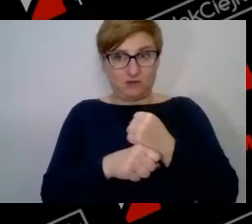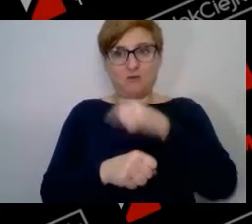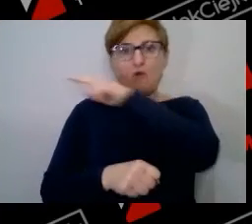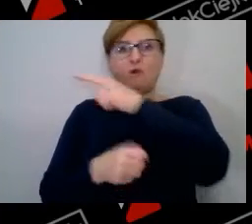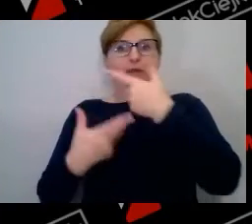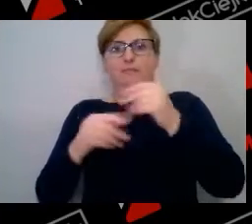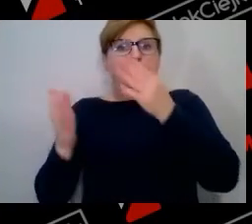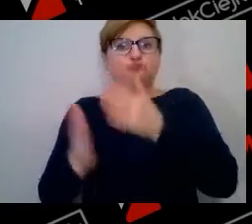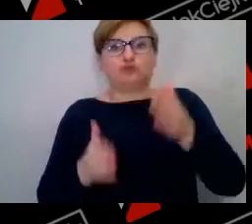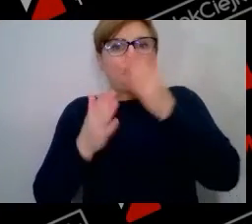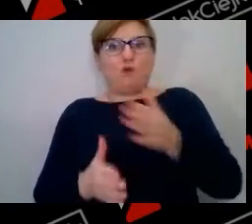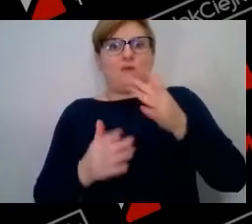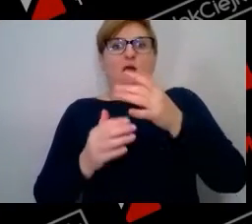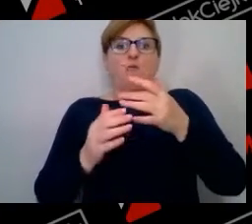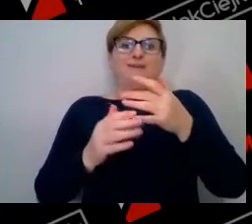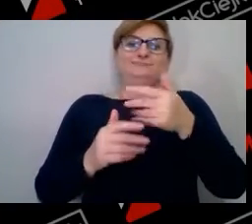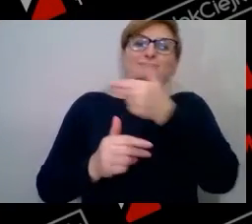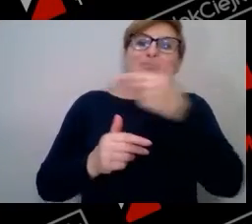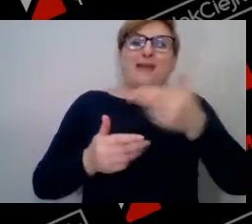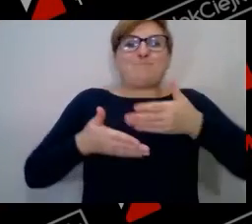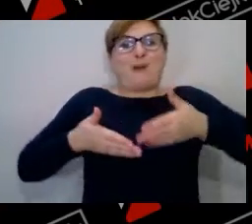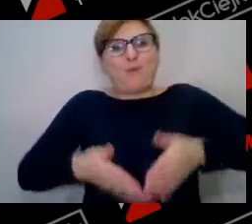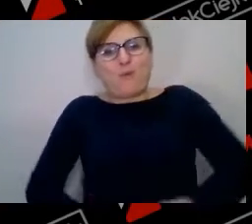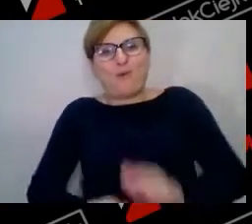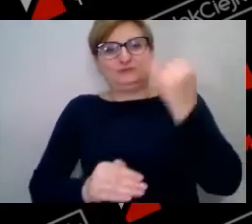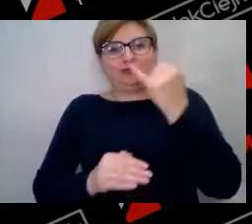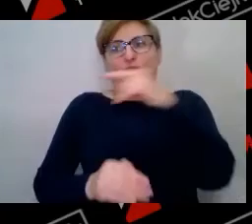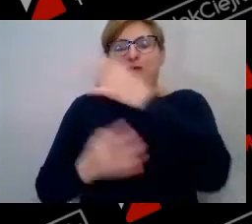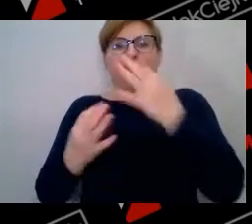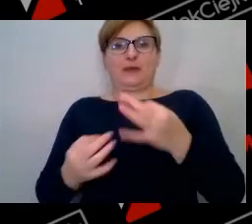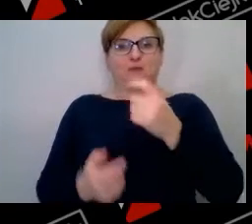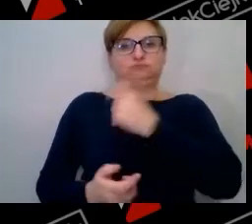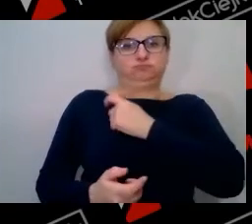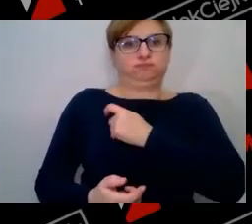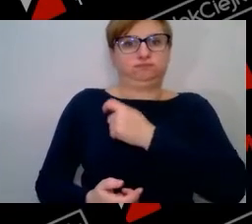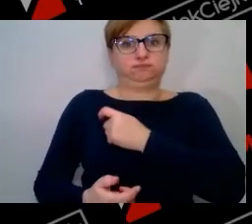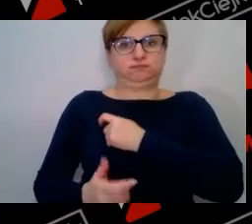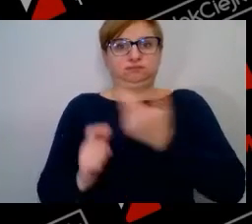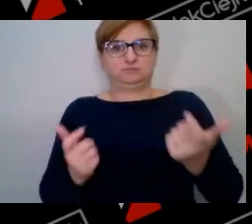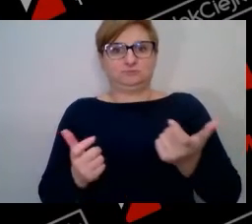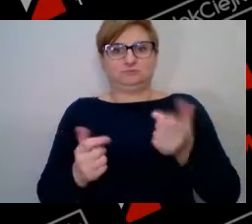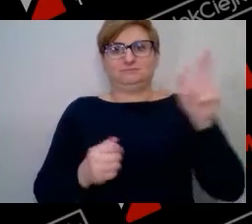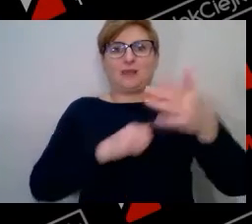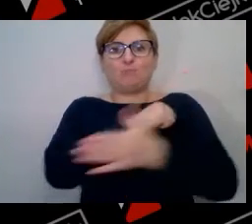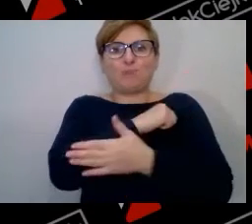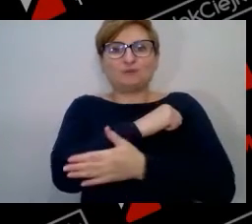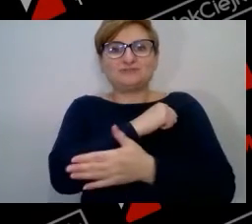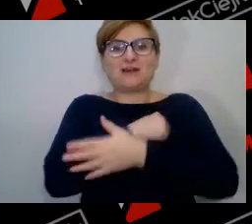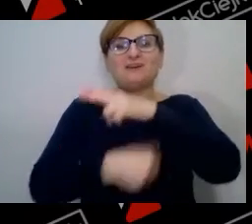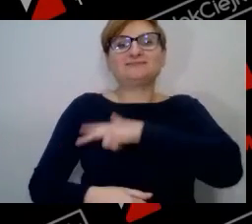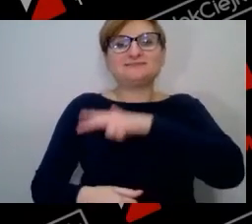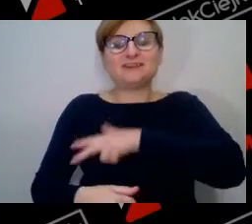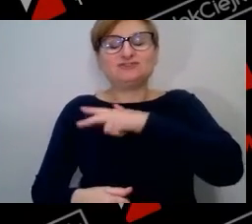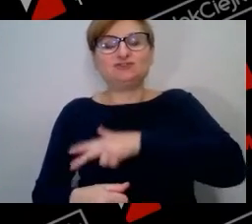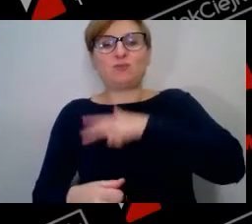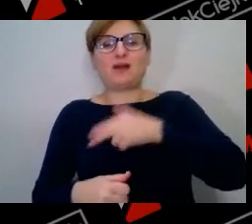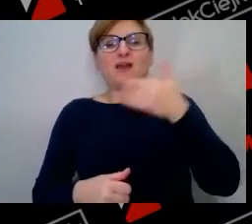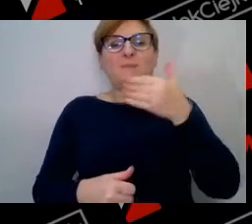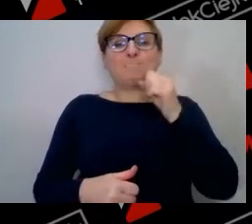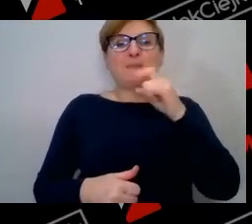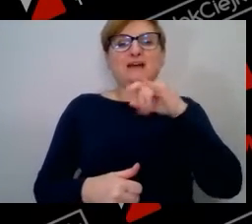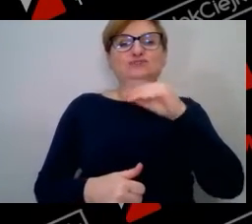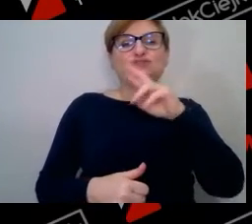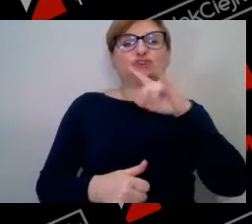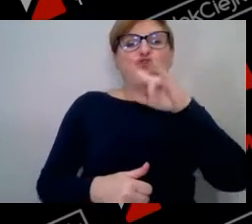przeżywają stres i odczuwają strach. Podstawa wymiaru zasiłku macierzyńskiego i zasiłku chorobowego dla kobiet, które poszły na zwolnienie w